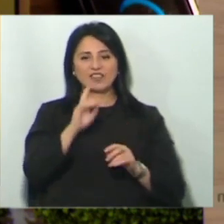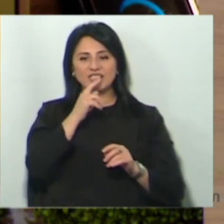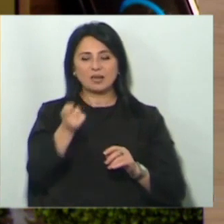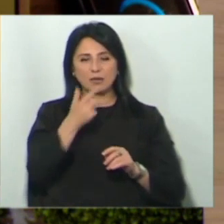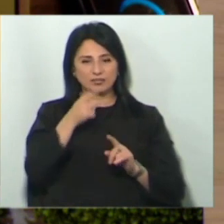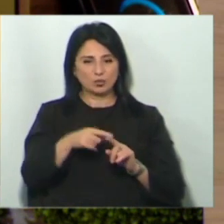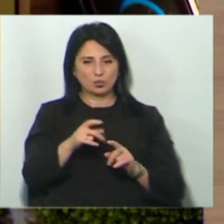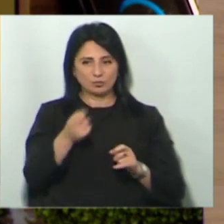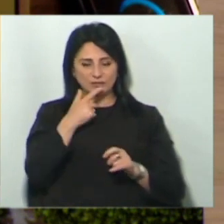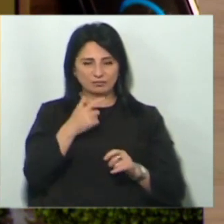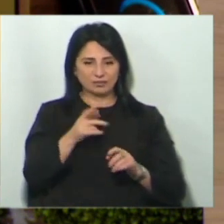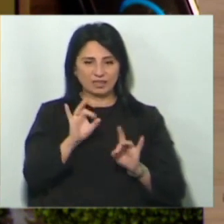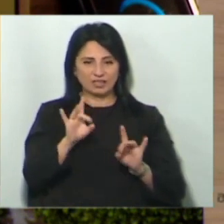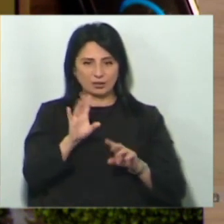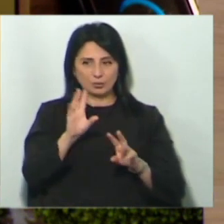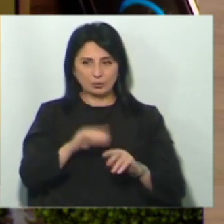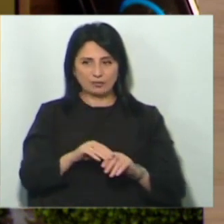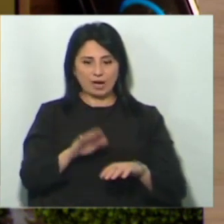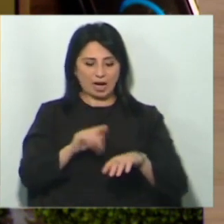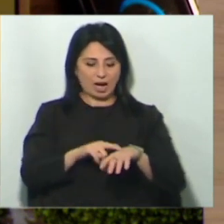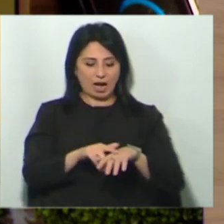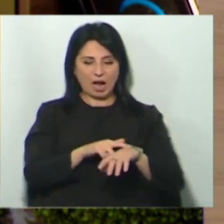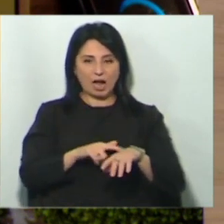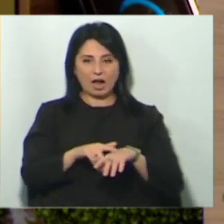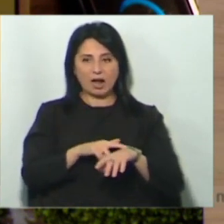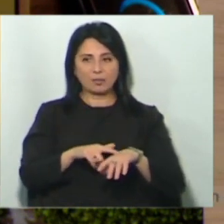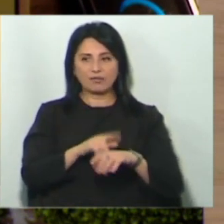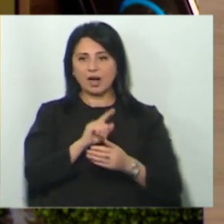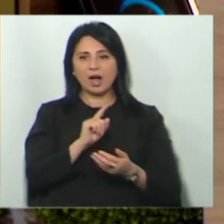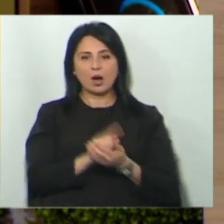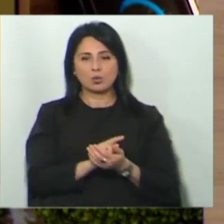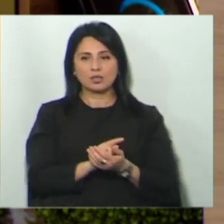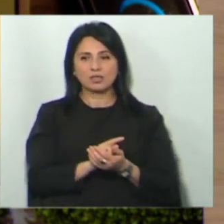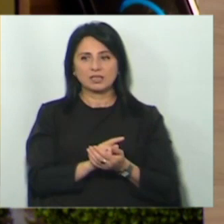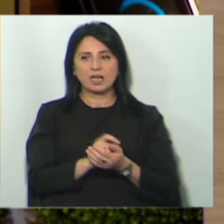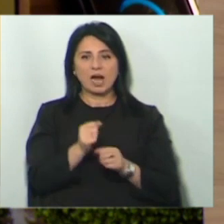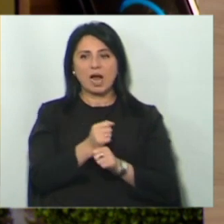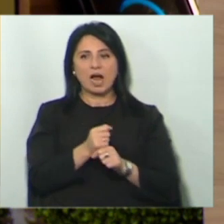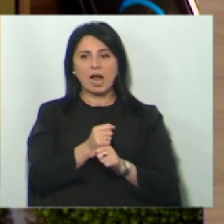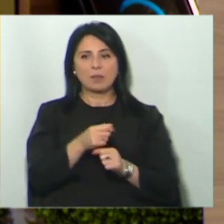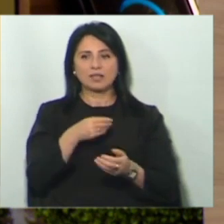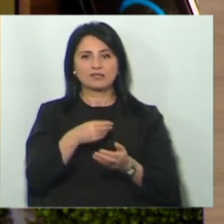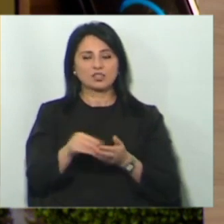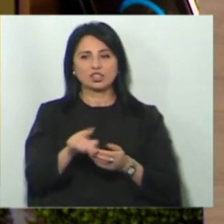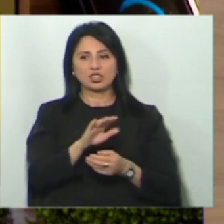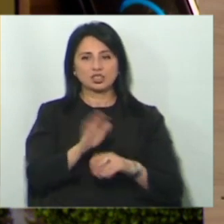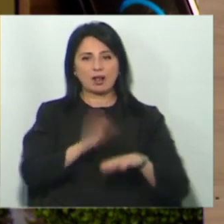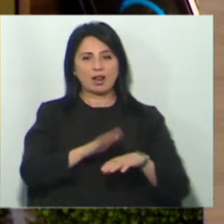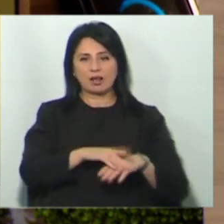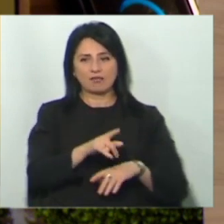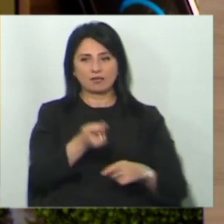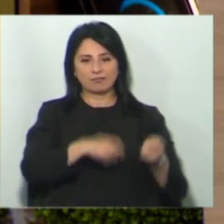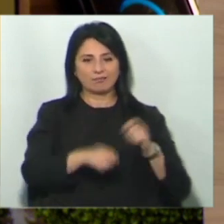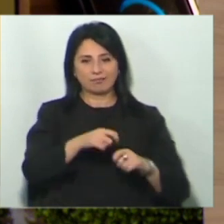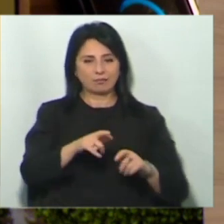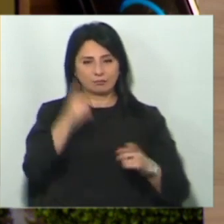ტკილგამაყუჩებელი პრეპარატი და ადგილობრივად ვთქვათ გამოვიყენოთ აუცილებლად აფთიაქში შეძენილი და რა ვთქვათ კუსტარულად და